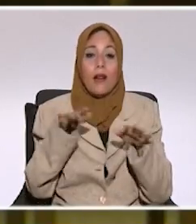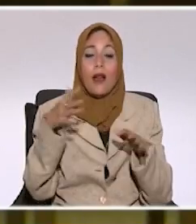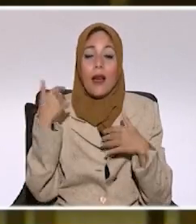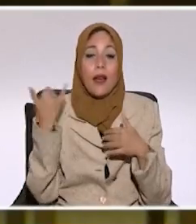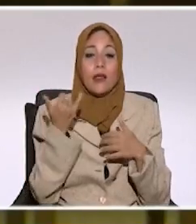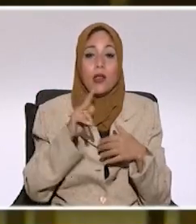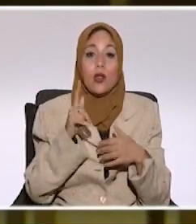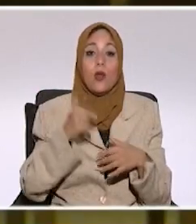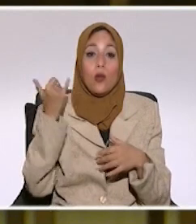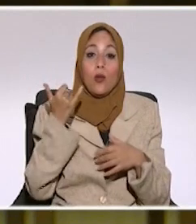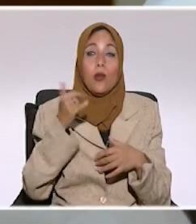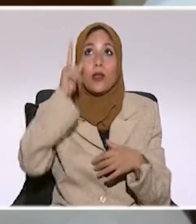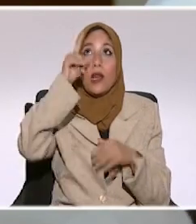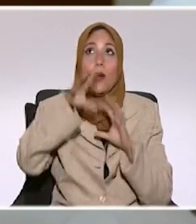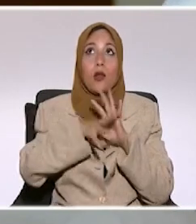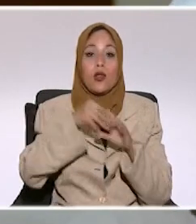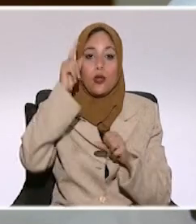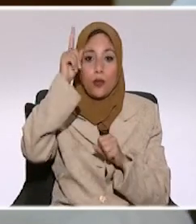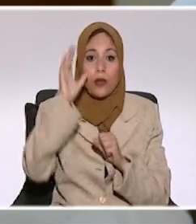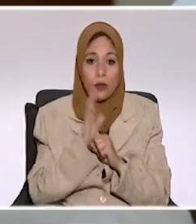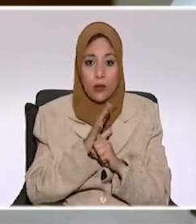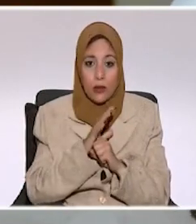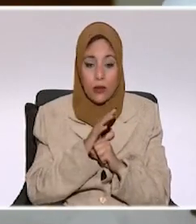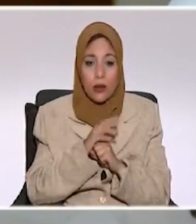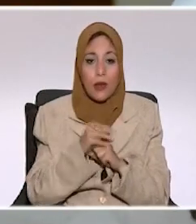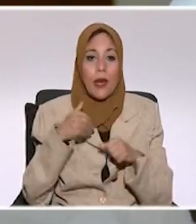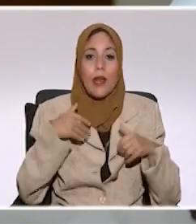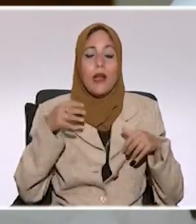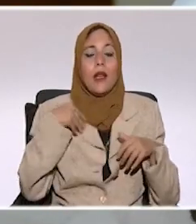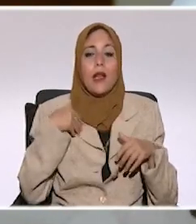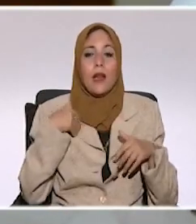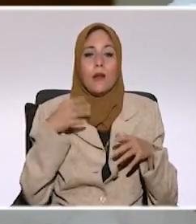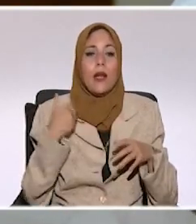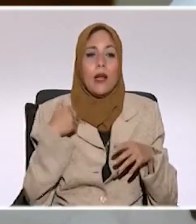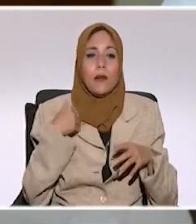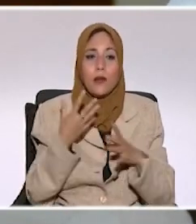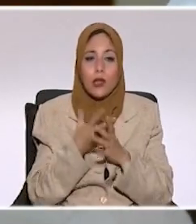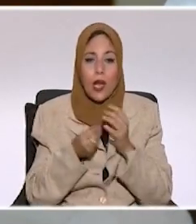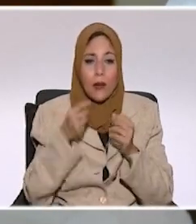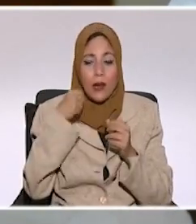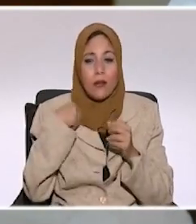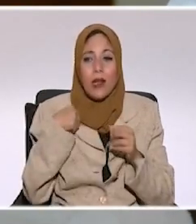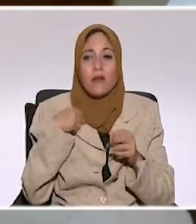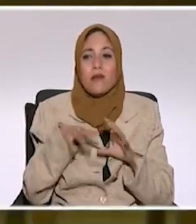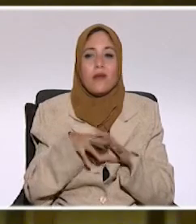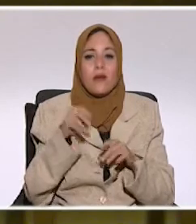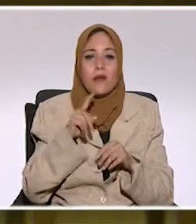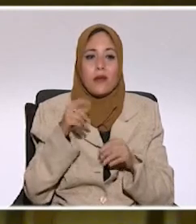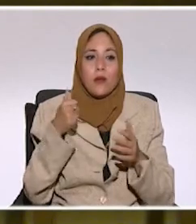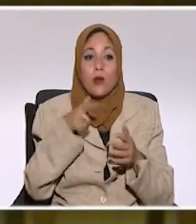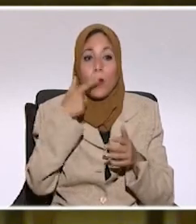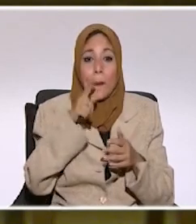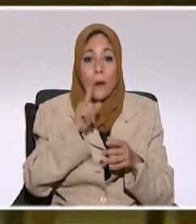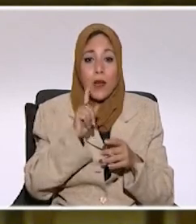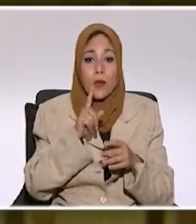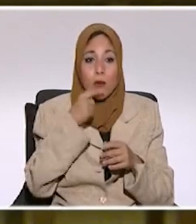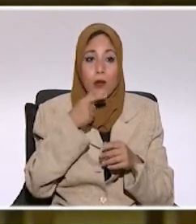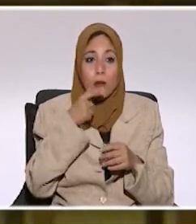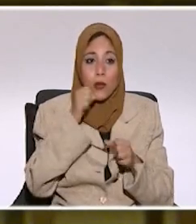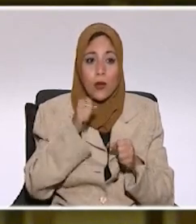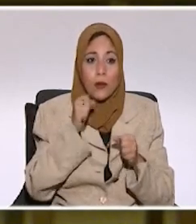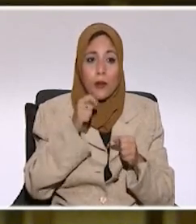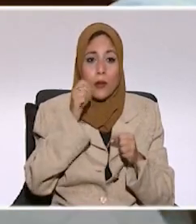ان انا احاول ارضي ربنا يعني. مش عايز اخوض في الحته دي كويس يعني كتير، بس هي بدلت بالعكس من انسان انا عايز